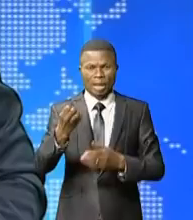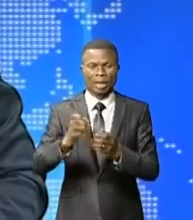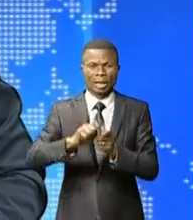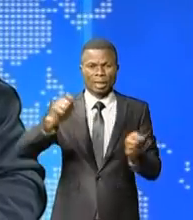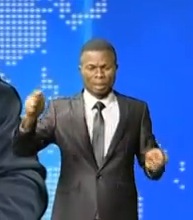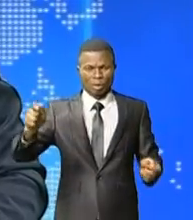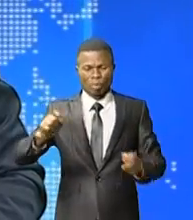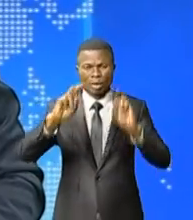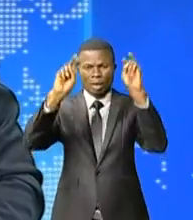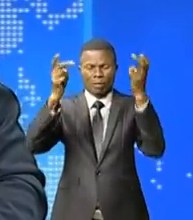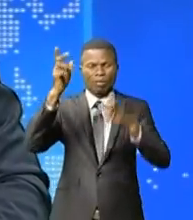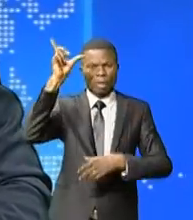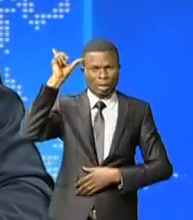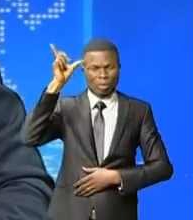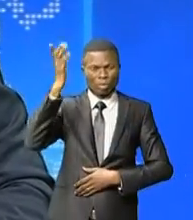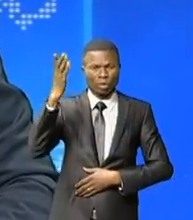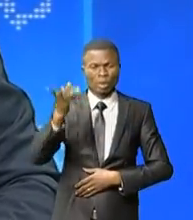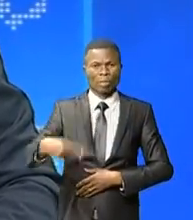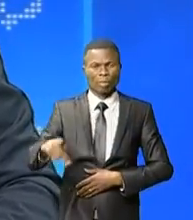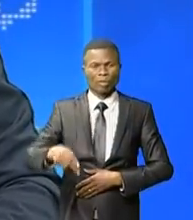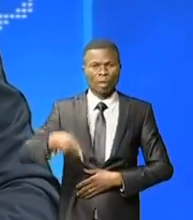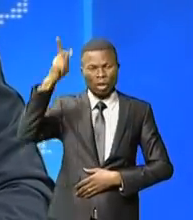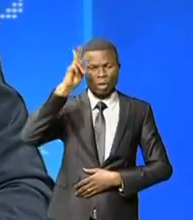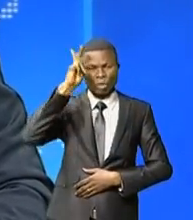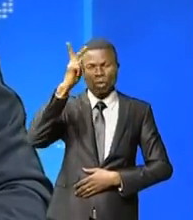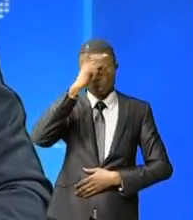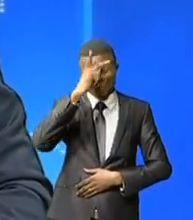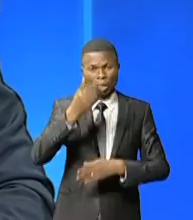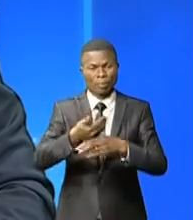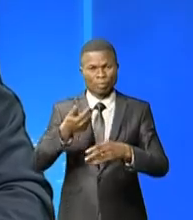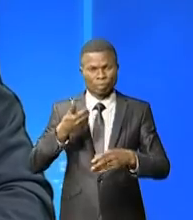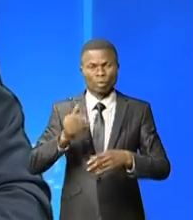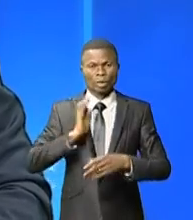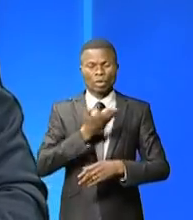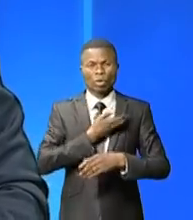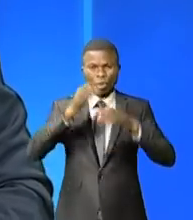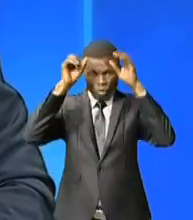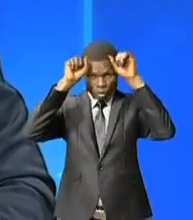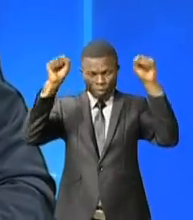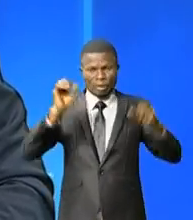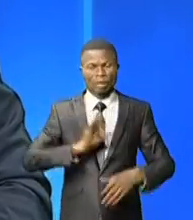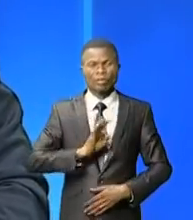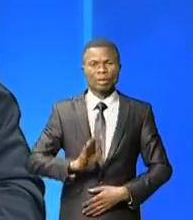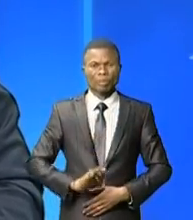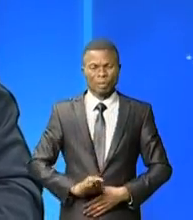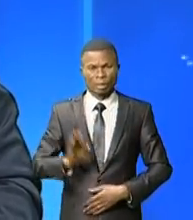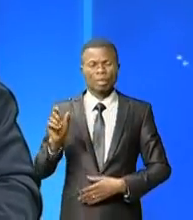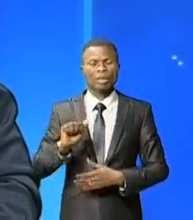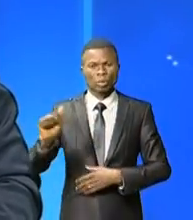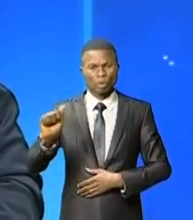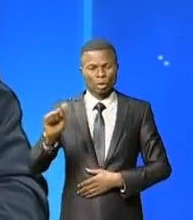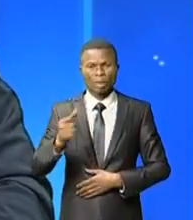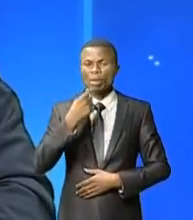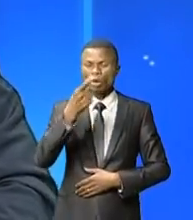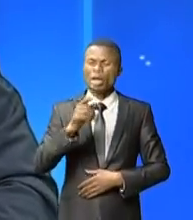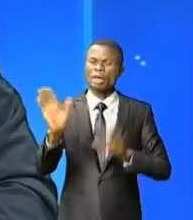Lubumbashi sur la route Kasenga dans la province du Haut-Katanga. Bien avant, le chef de l'État, Félix Antoine Tshisekedi Tshilombo, lui a